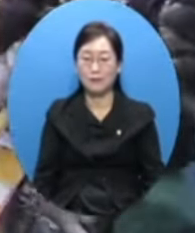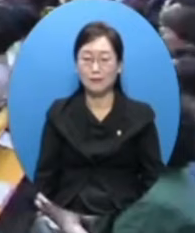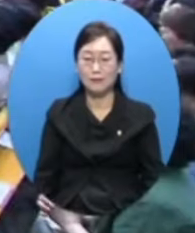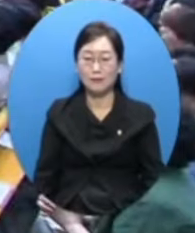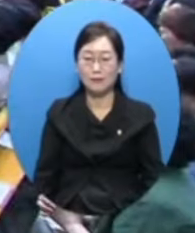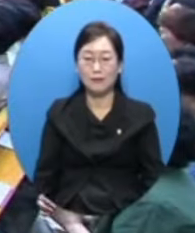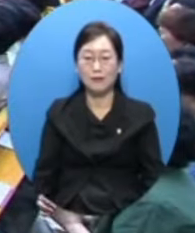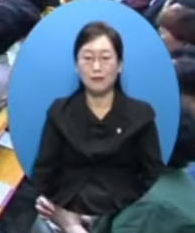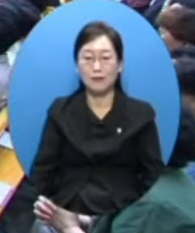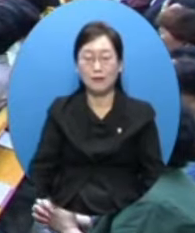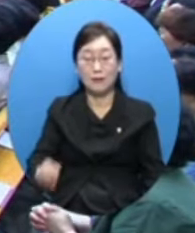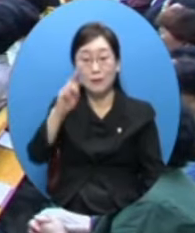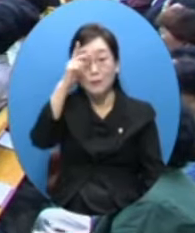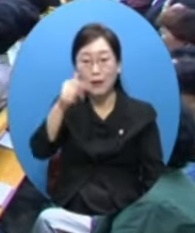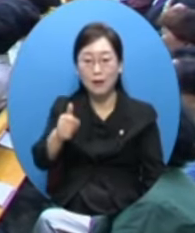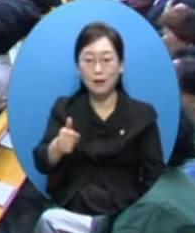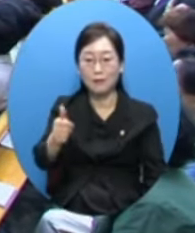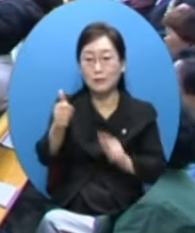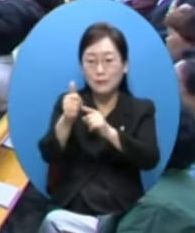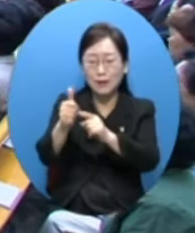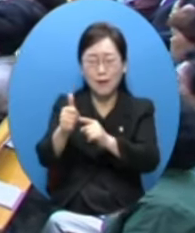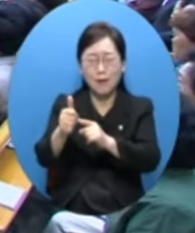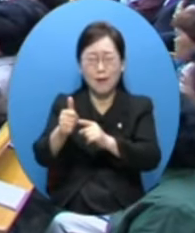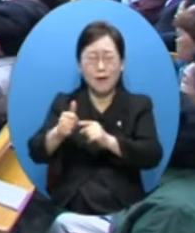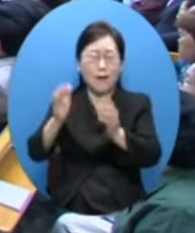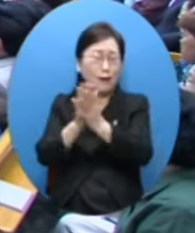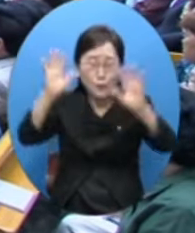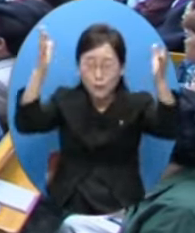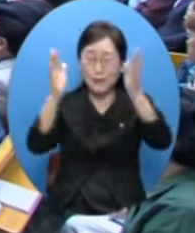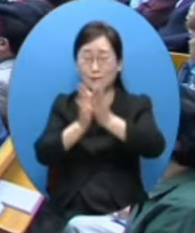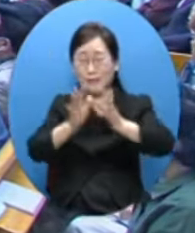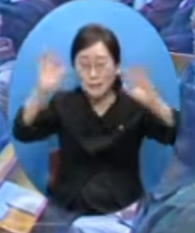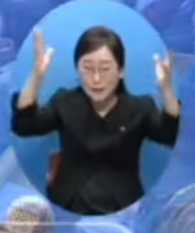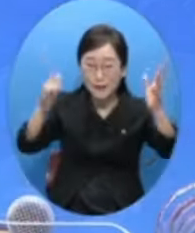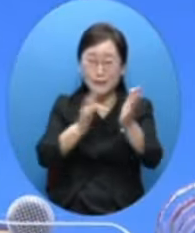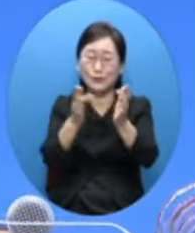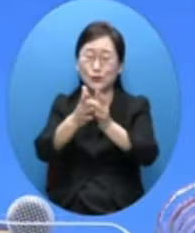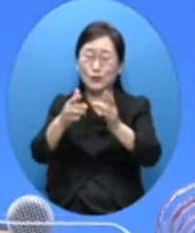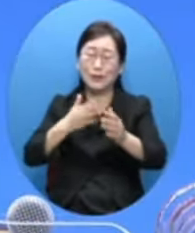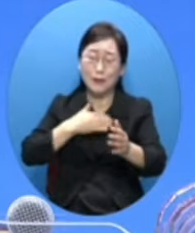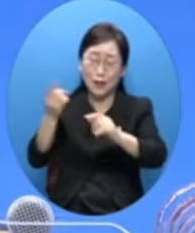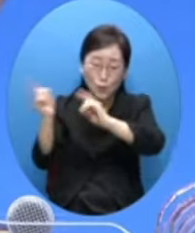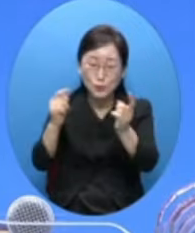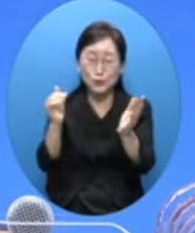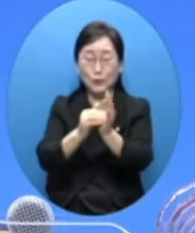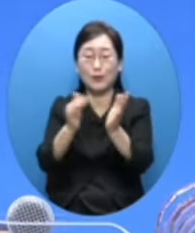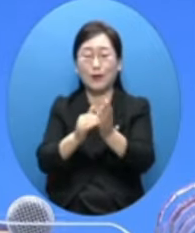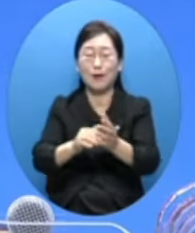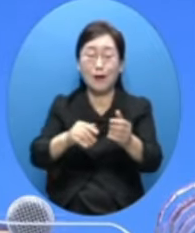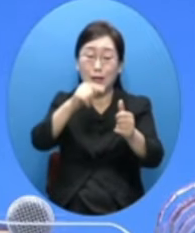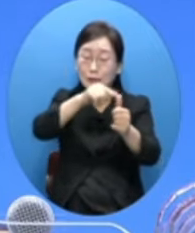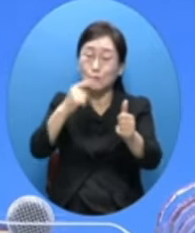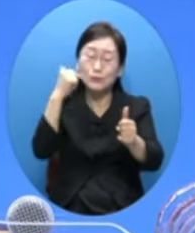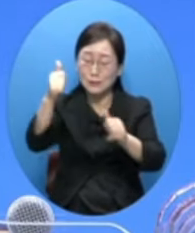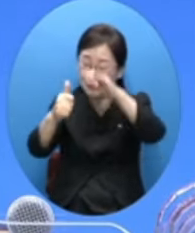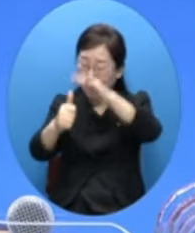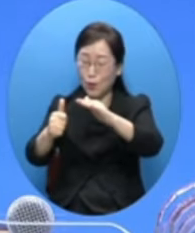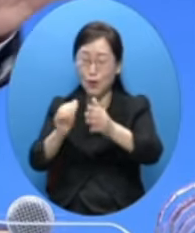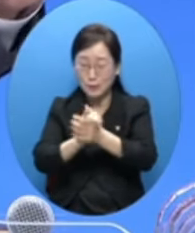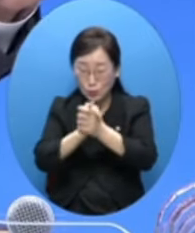그래갖고 이 박수일이라는 분이 온 동네에서 할렐루야 할렐루야 예수님 날 고쳐주셨습니다. 김익두 목사님 기도해서 고쳐주셨습니다.